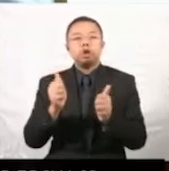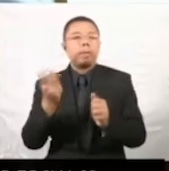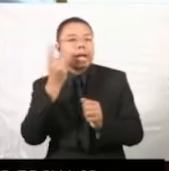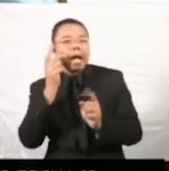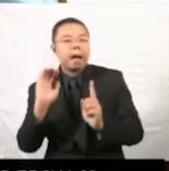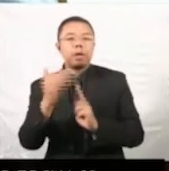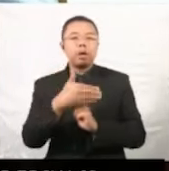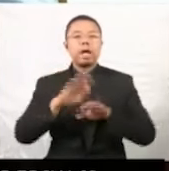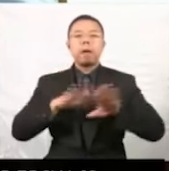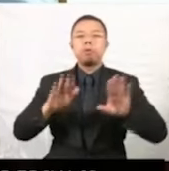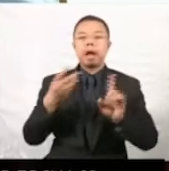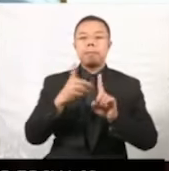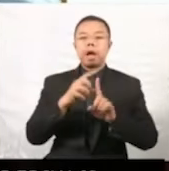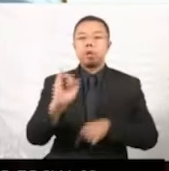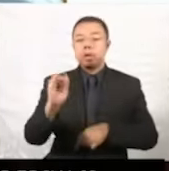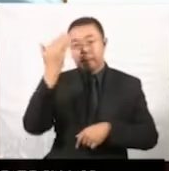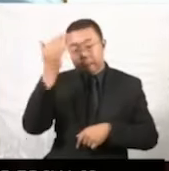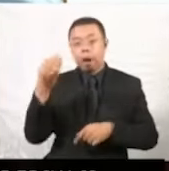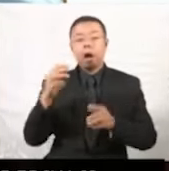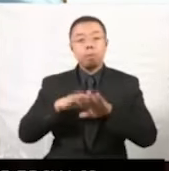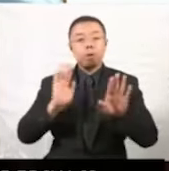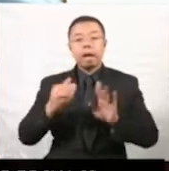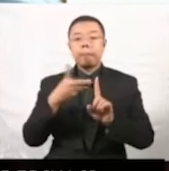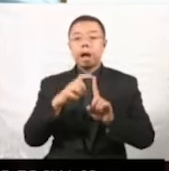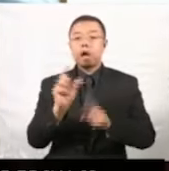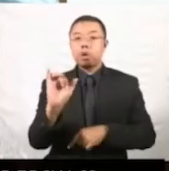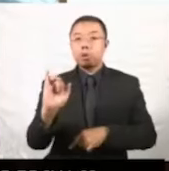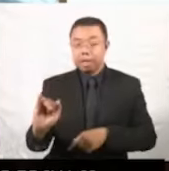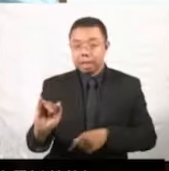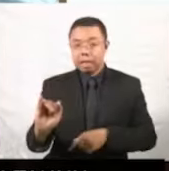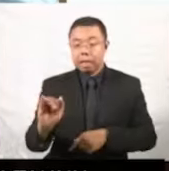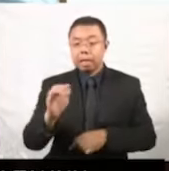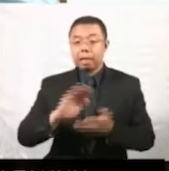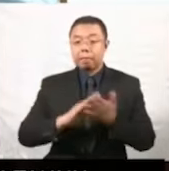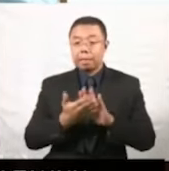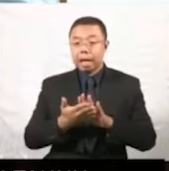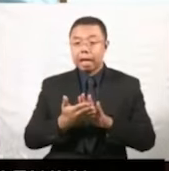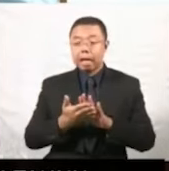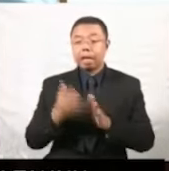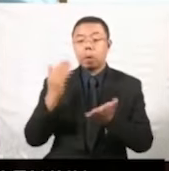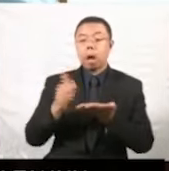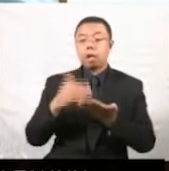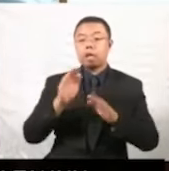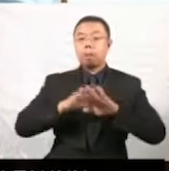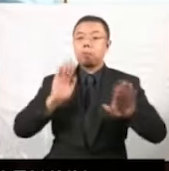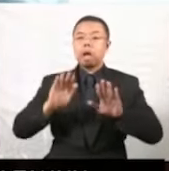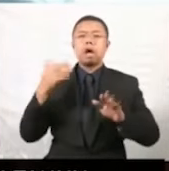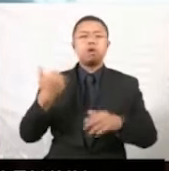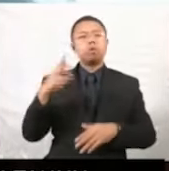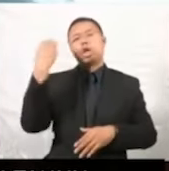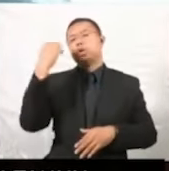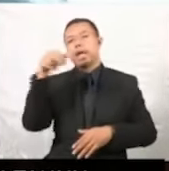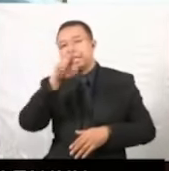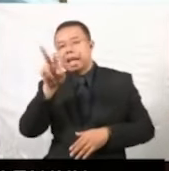kelestarian budaya badui karena budaya badui ini adalah eh sesuatu yang Heritage atau sudah langka di